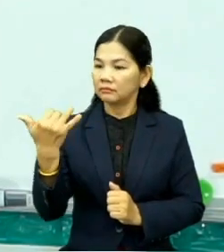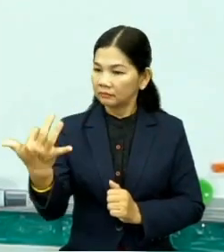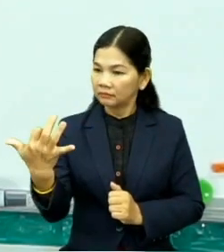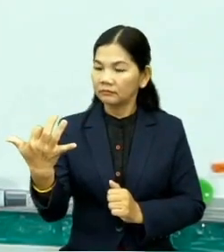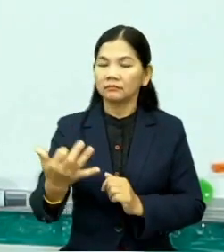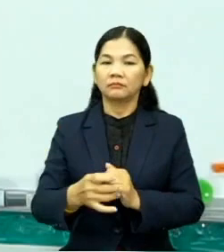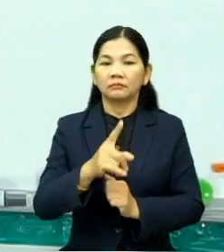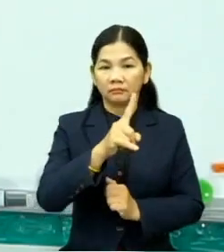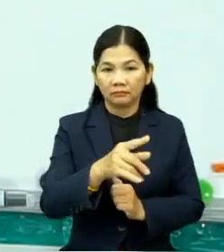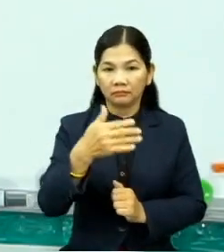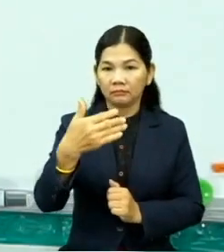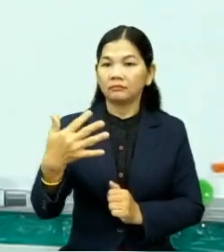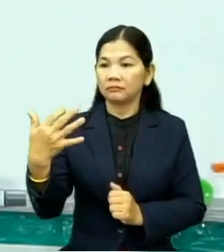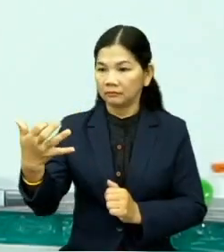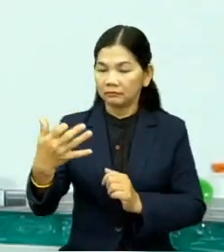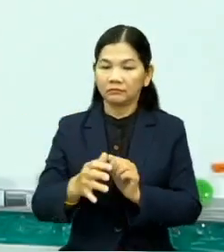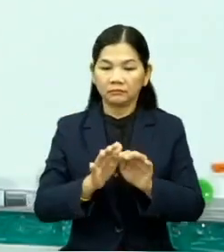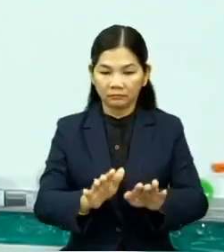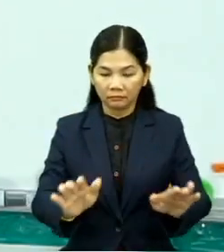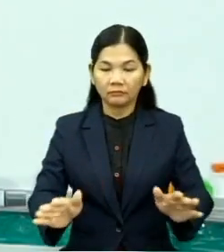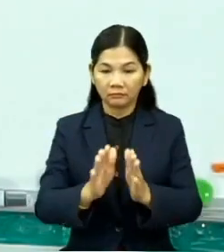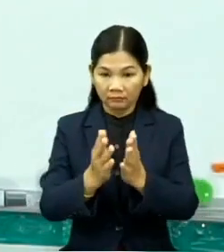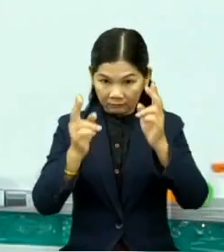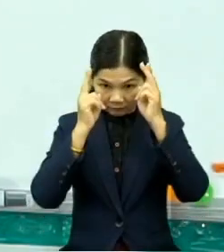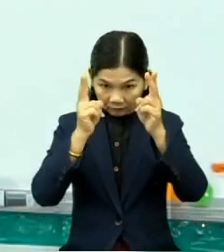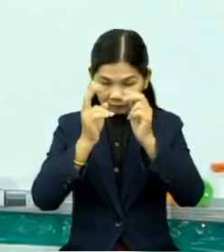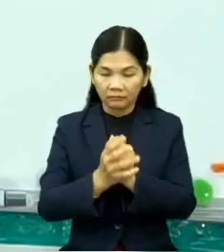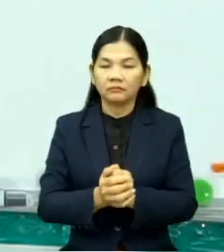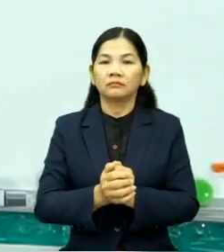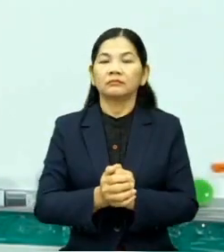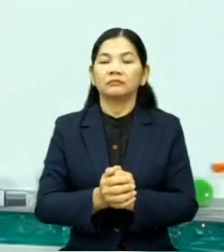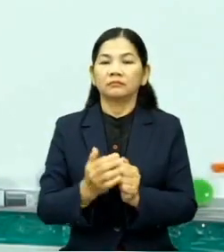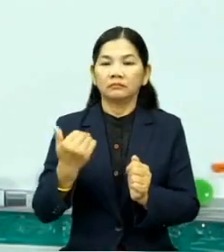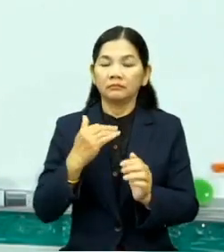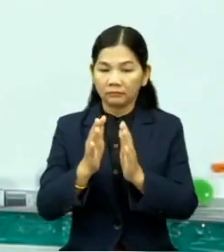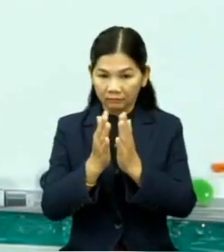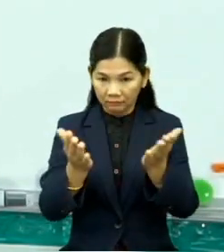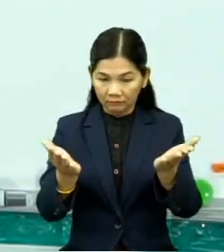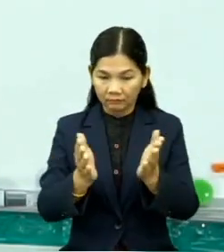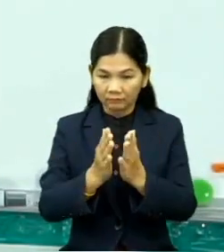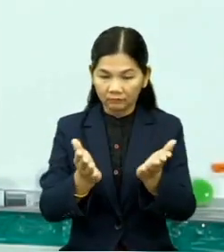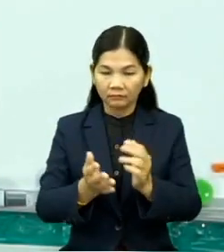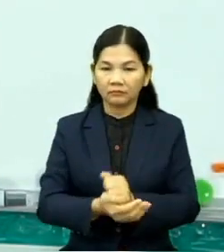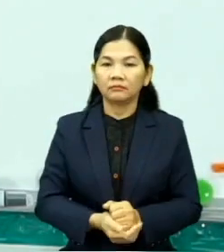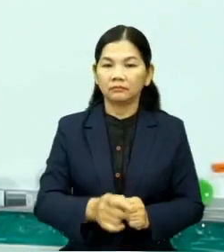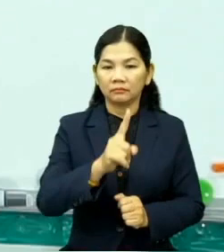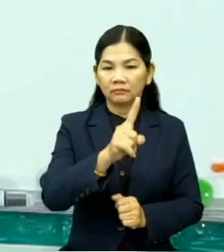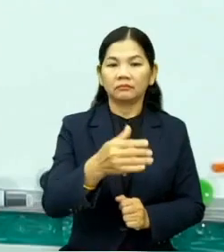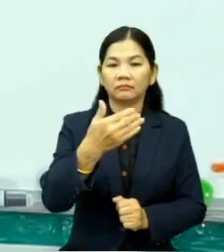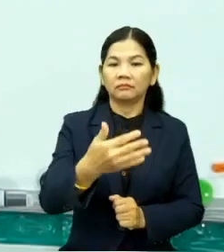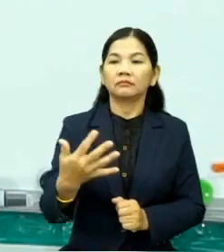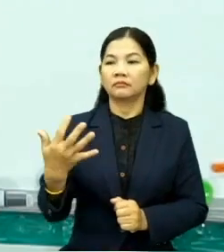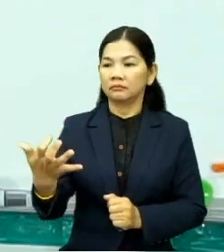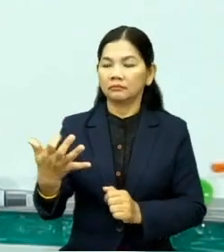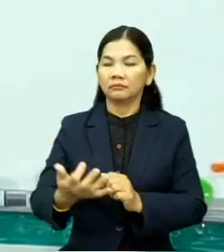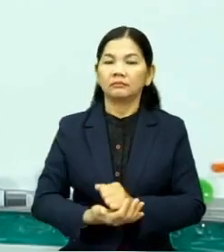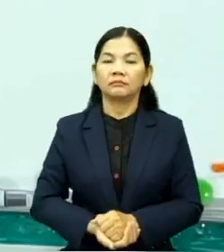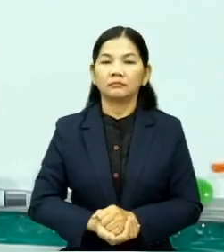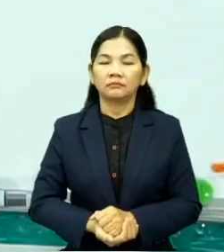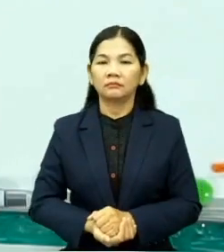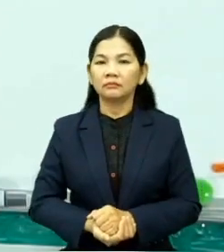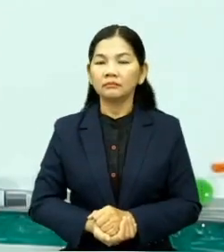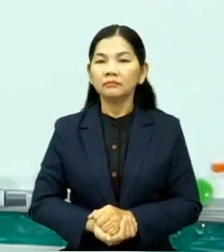198ណាកូនចាអញ្ចឹងសម្រាប់កូនណាកូនណាចាដែលមានសិភៅសិក្សាកូនណាកូនណាកូនបើកនៅទំព័រទី